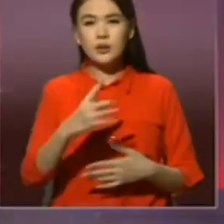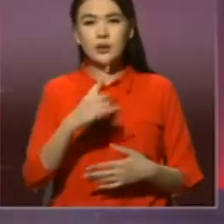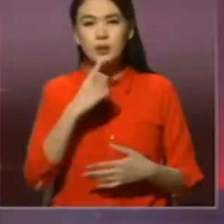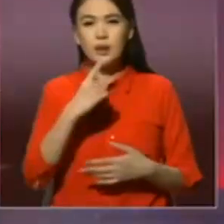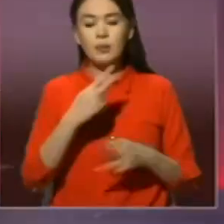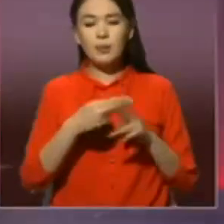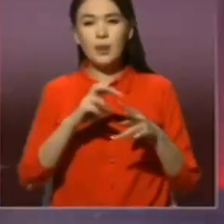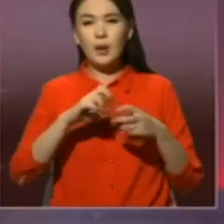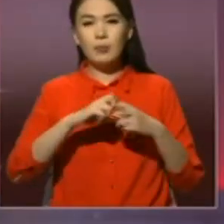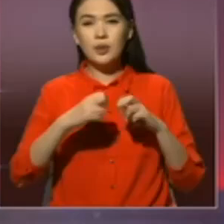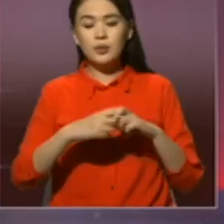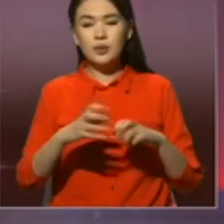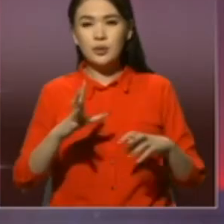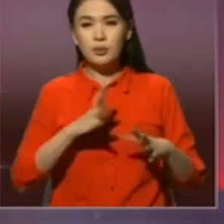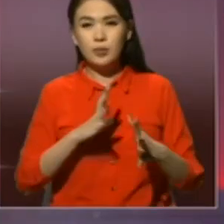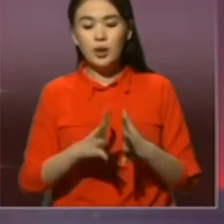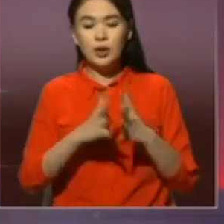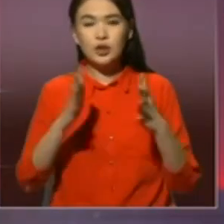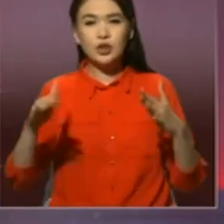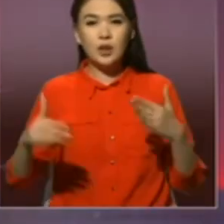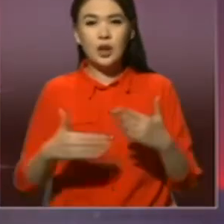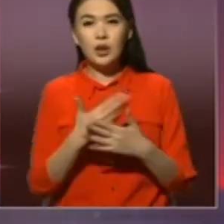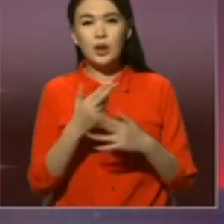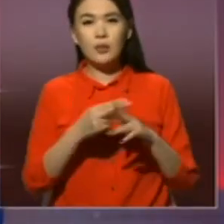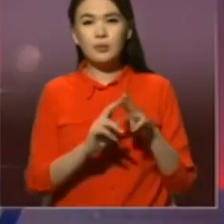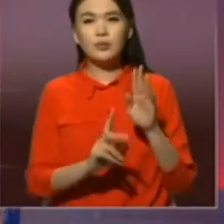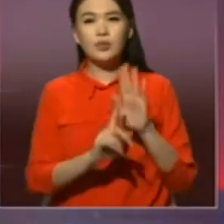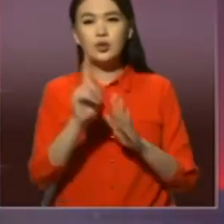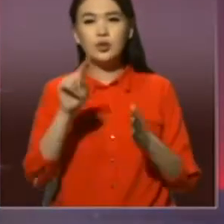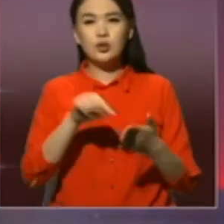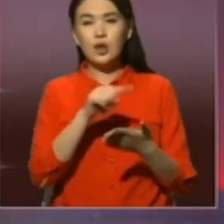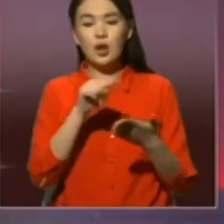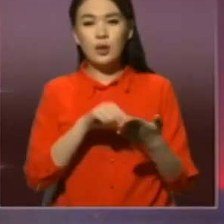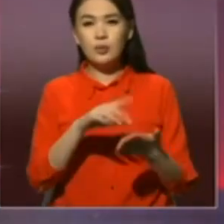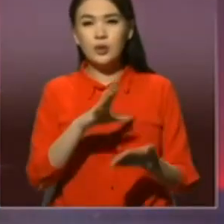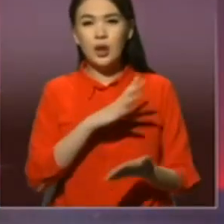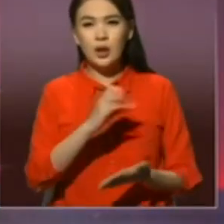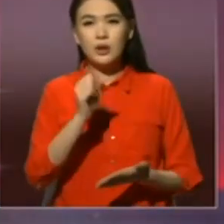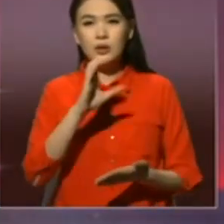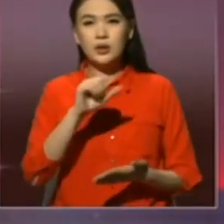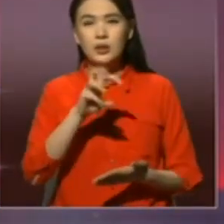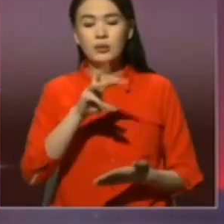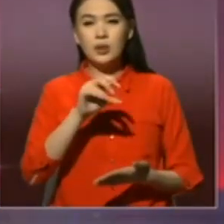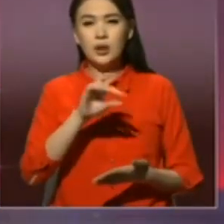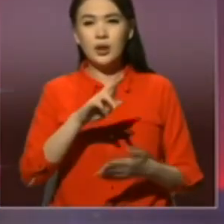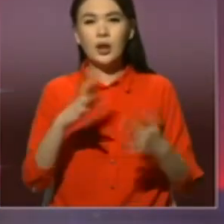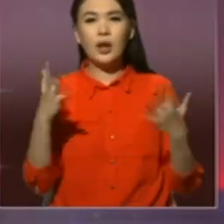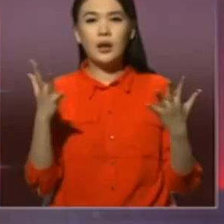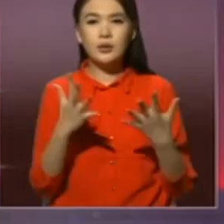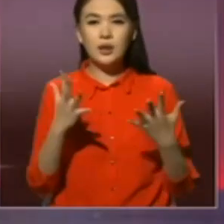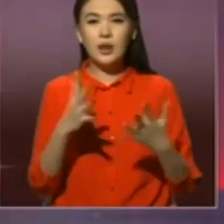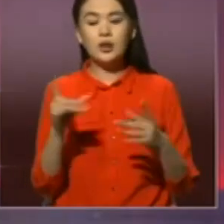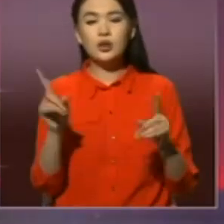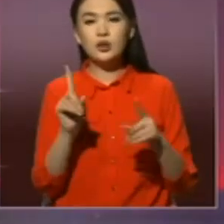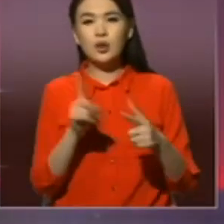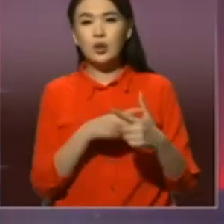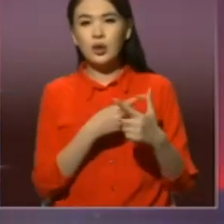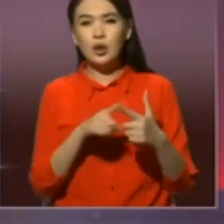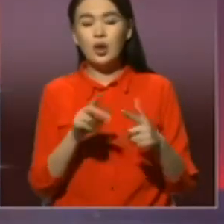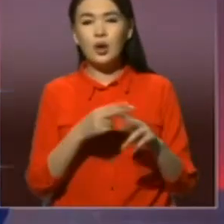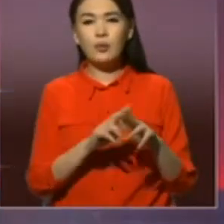көтерді. Бұл жаңа басында бір сұрақ қойылды ғой, бұрынғы ассамблея қалай болды, қандай болды, қазіргі ассамблея қандай болды деп. Шын мәнісінде